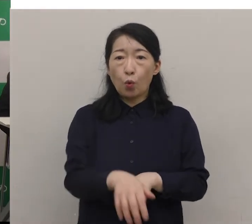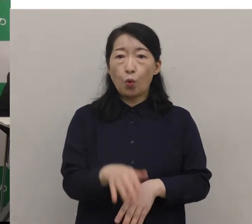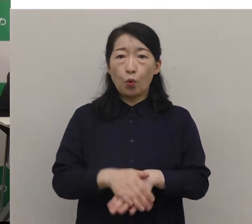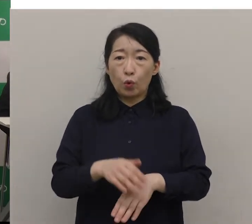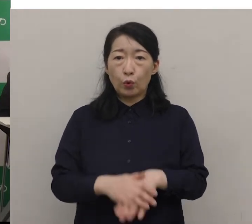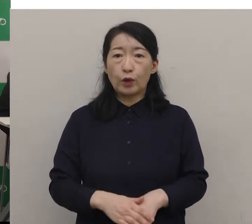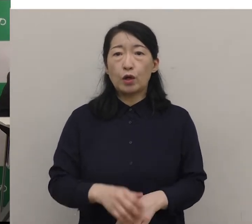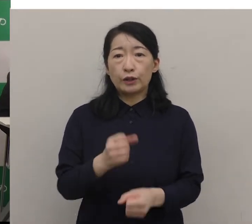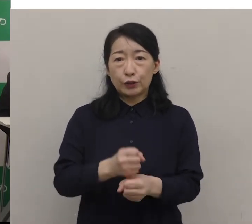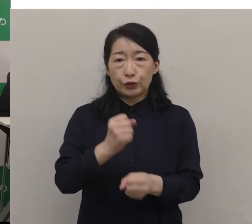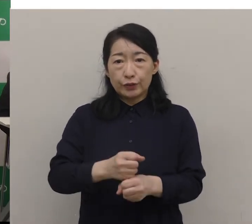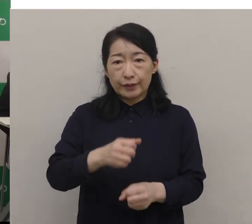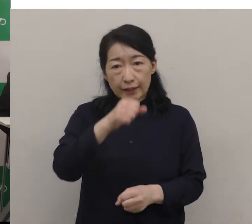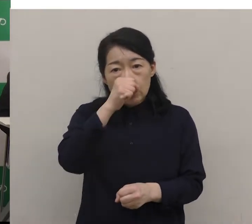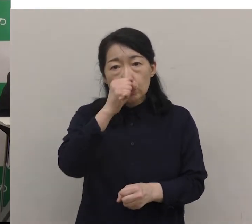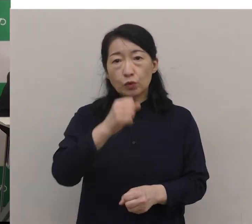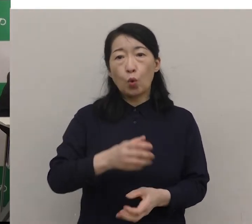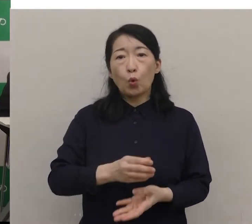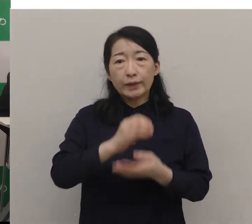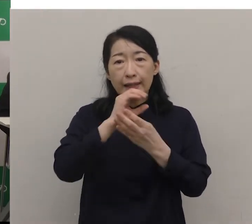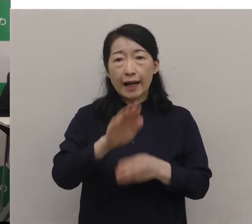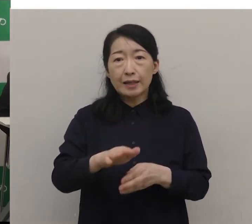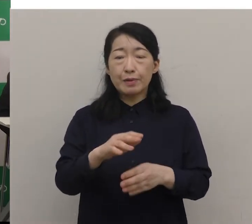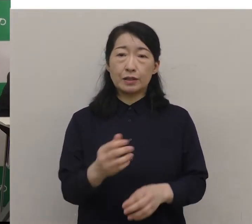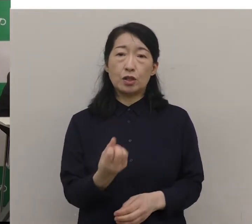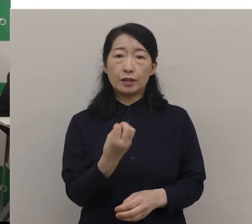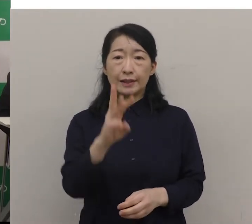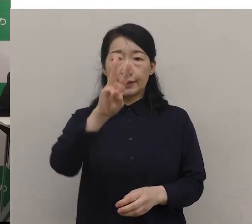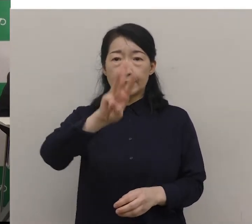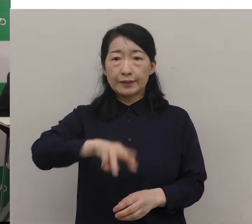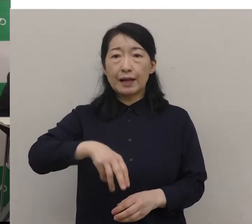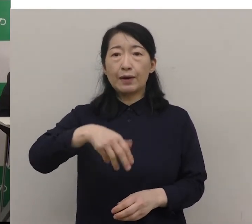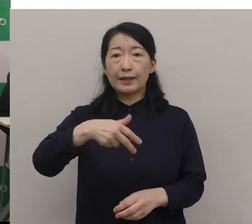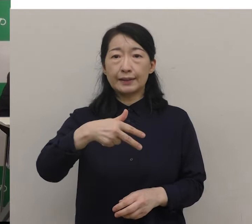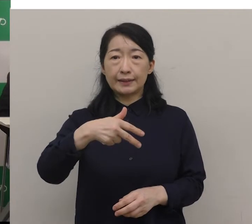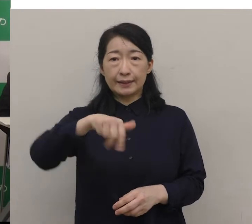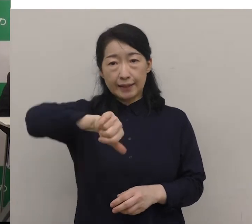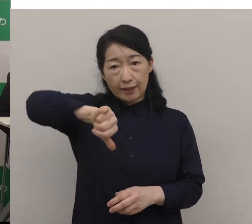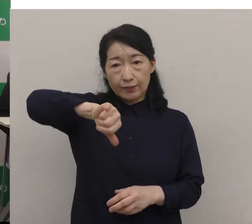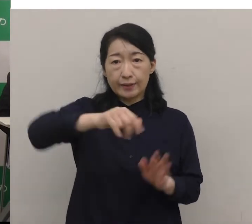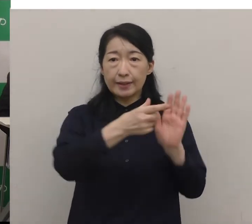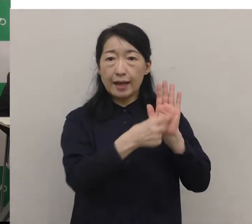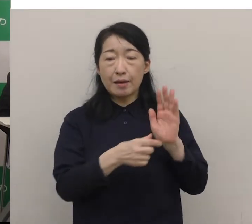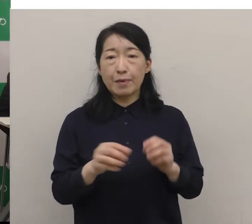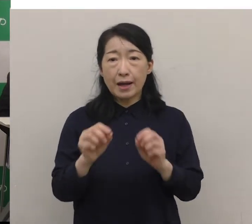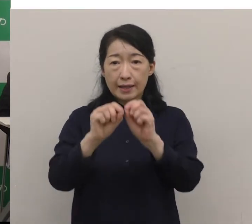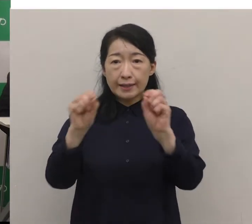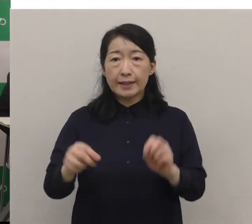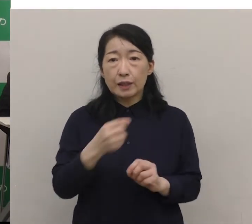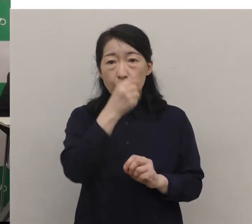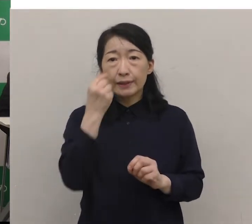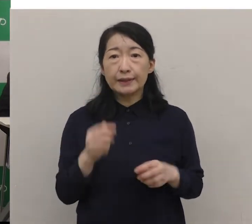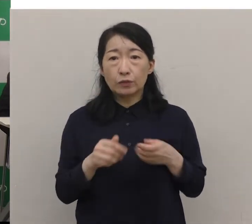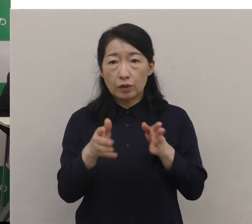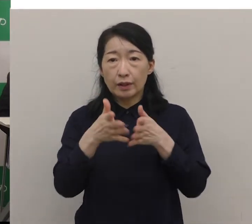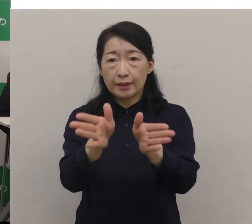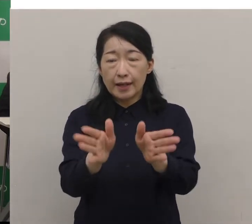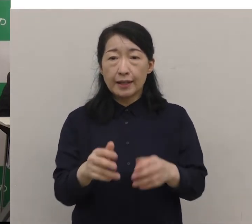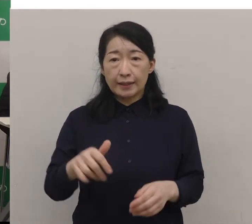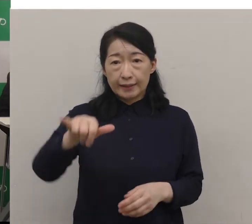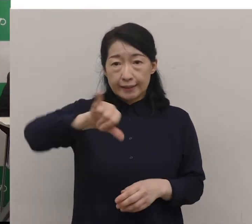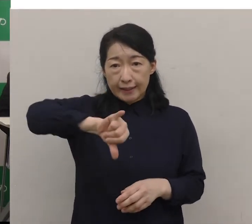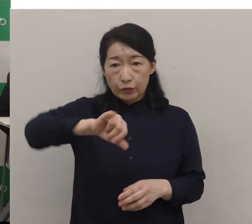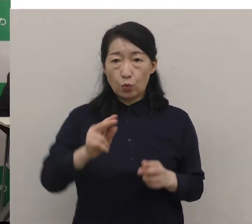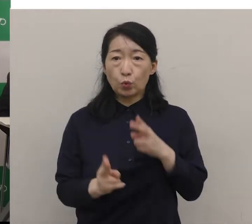質な菊川茶があります。今回この菊川茶をテーマとして関口孝之さんによる開拓や茶の再生工場であ